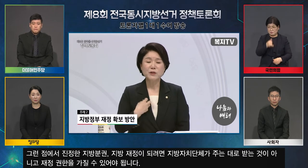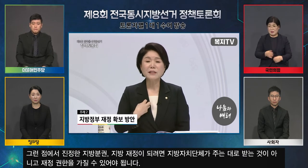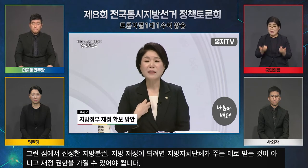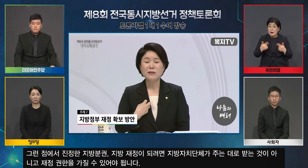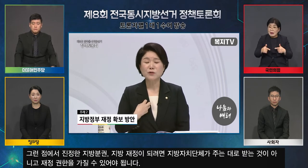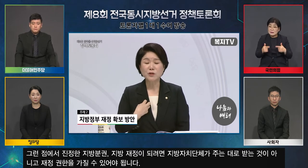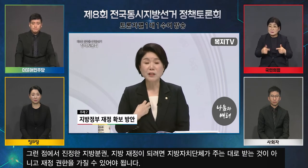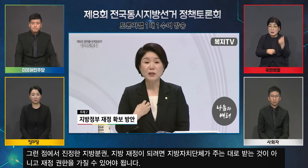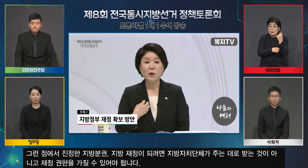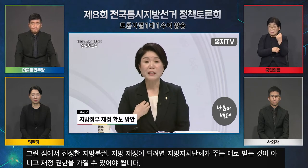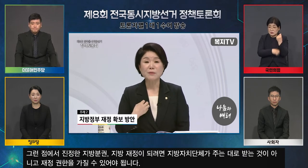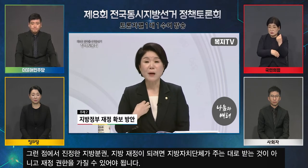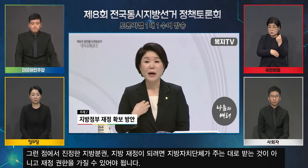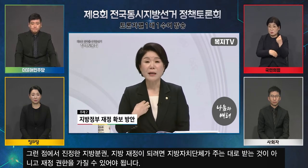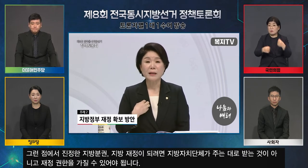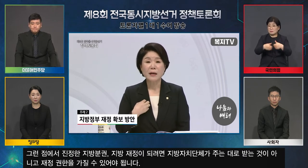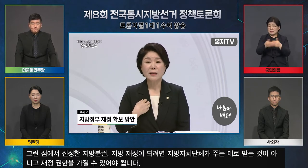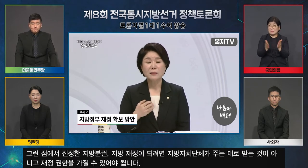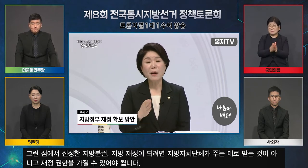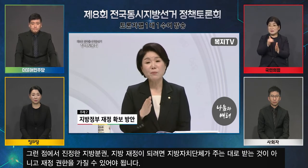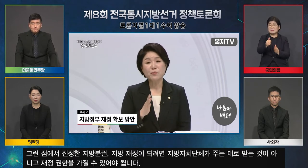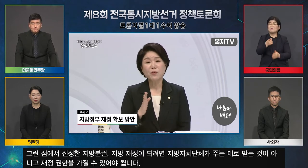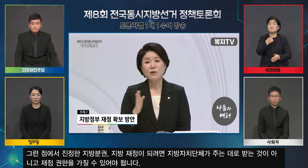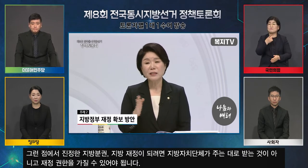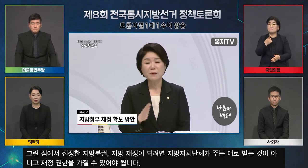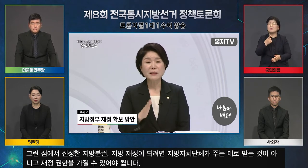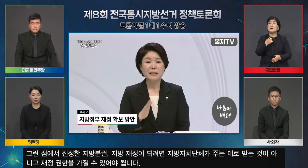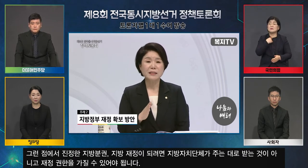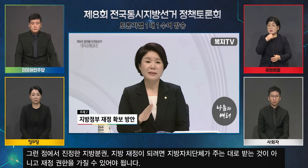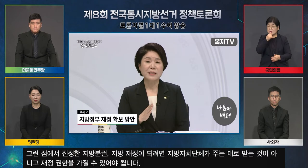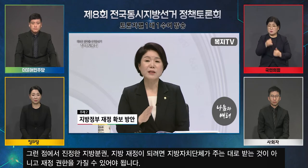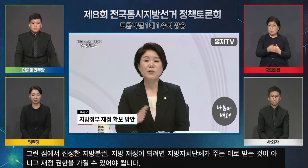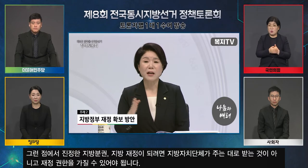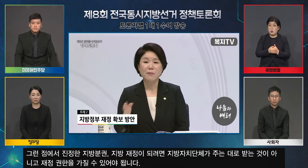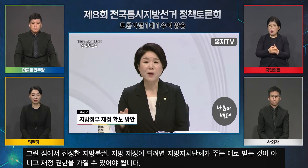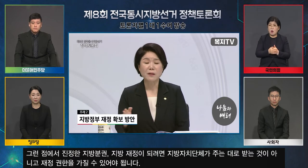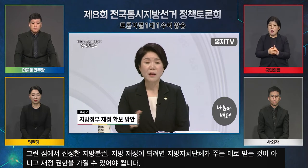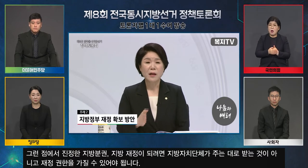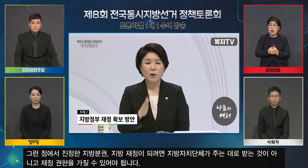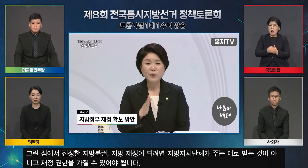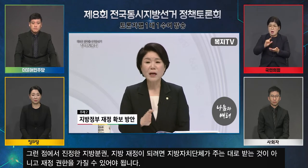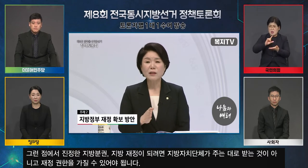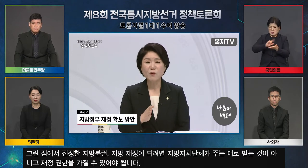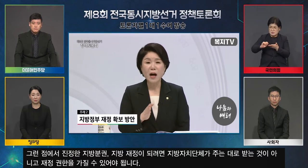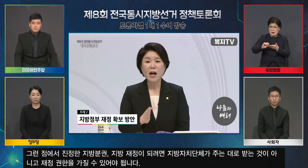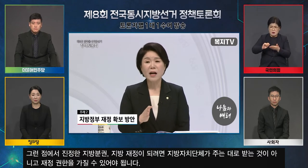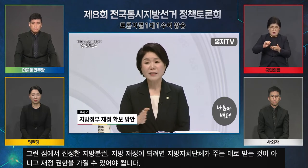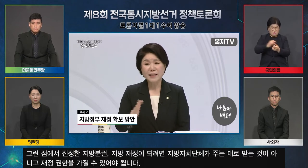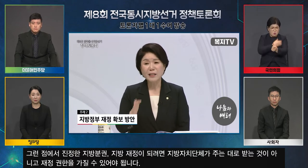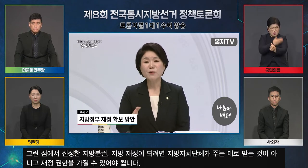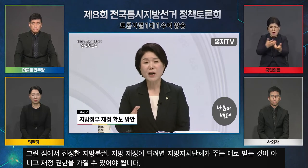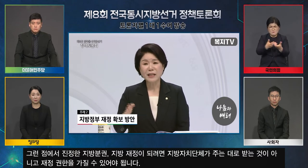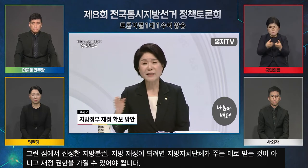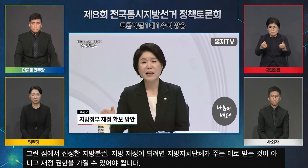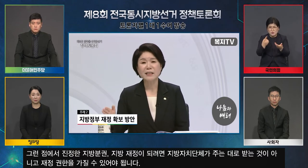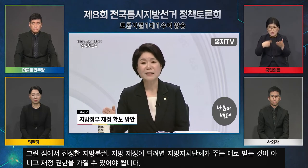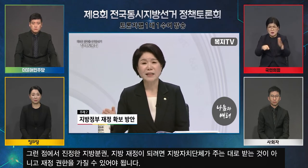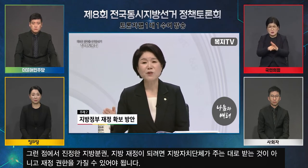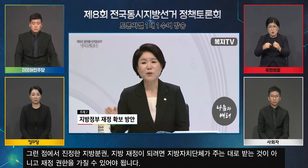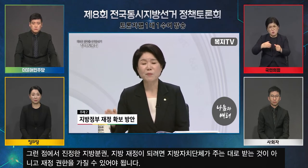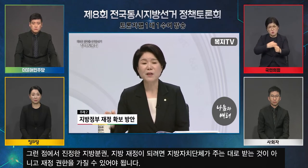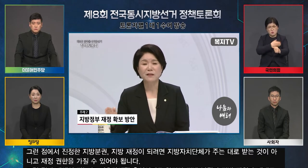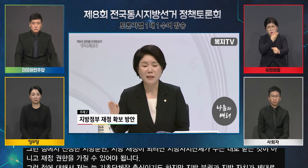기초단체장 출신이기도 하지만 지방분권과 지방자치가 제대로 되려면 권한과 책임과